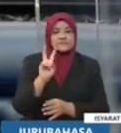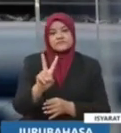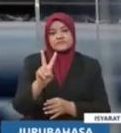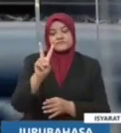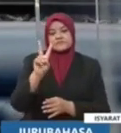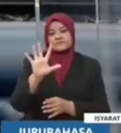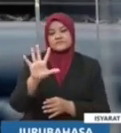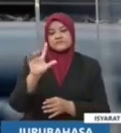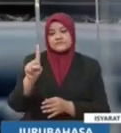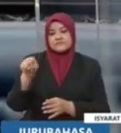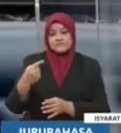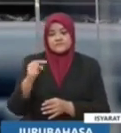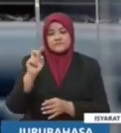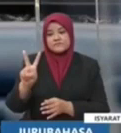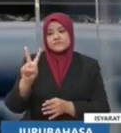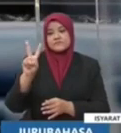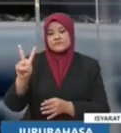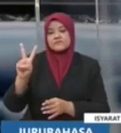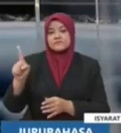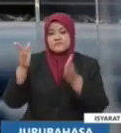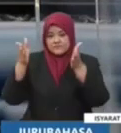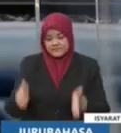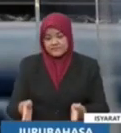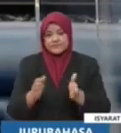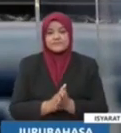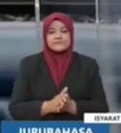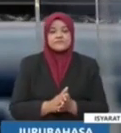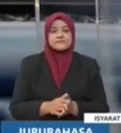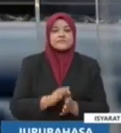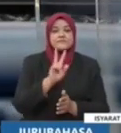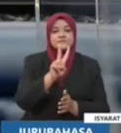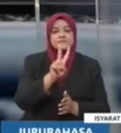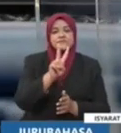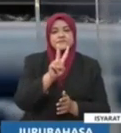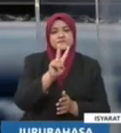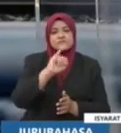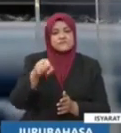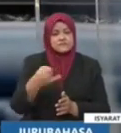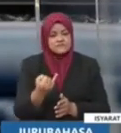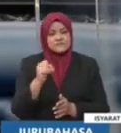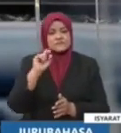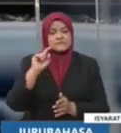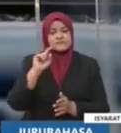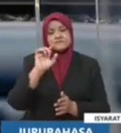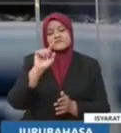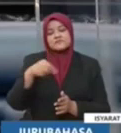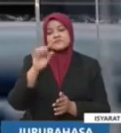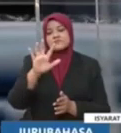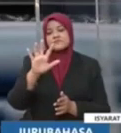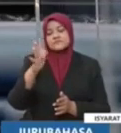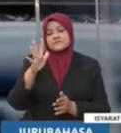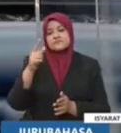4250000 221 orang yaitu 2jut 2000500